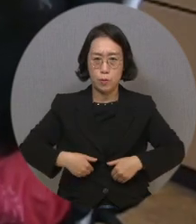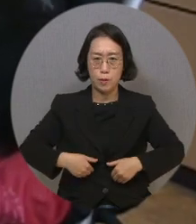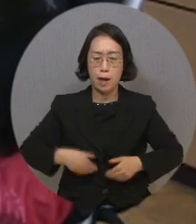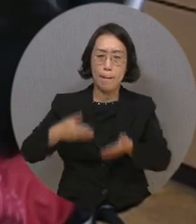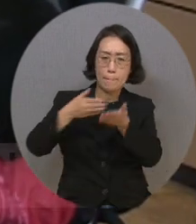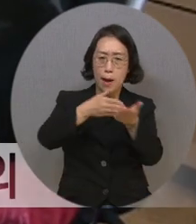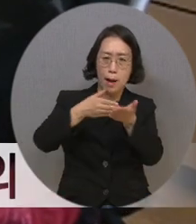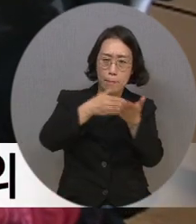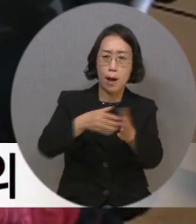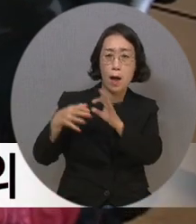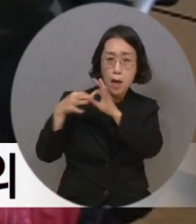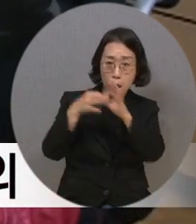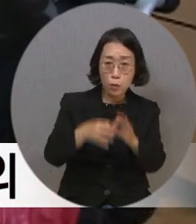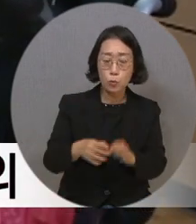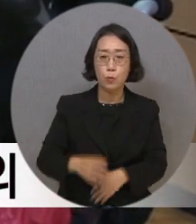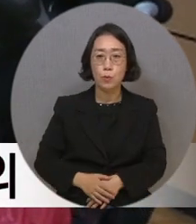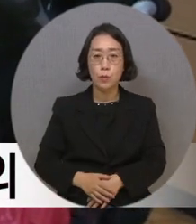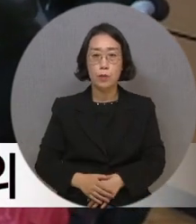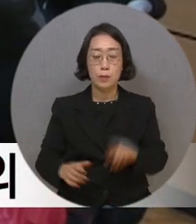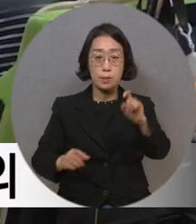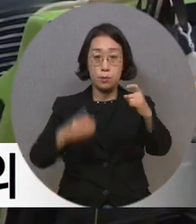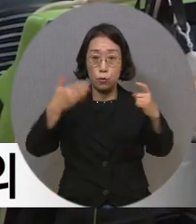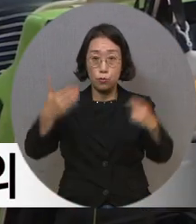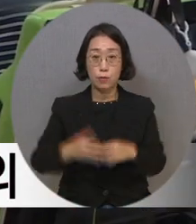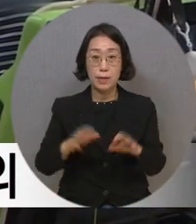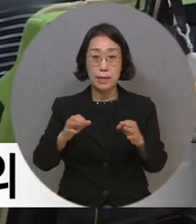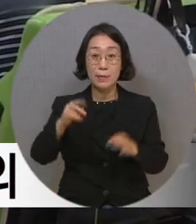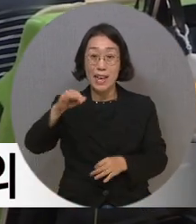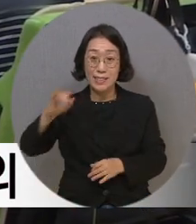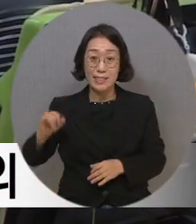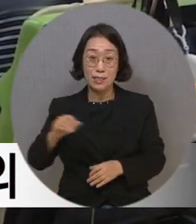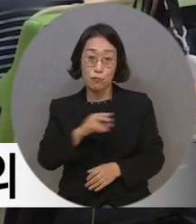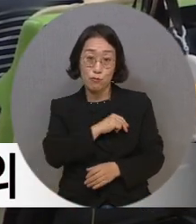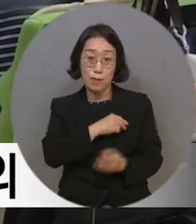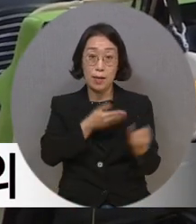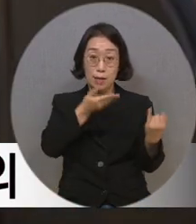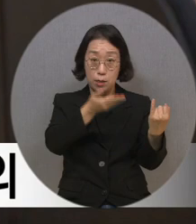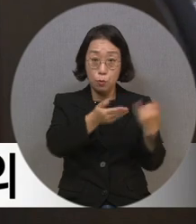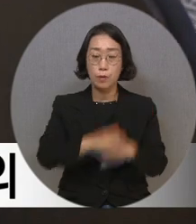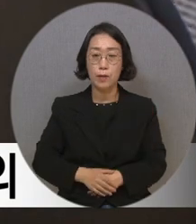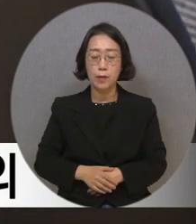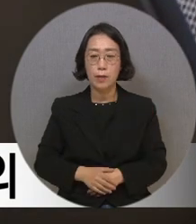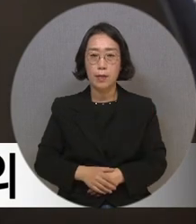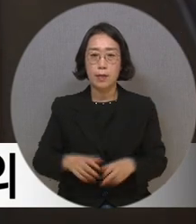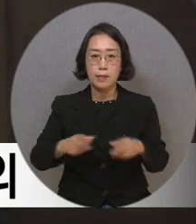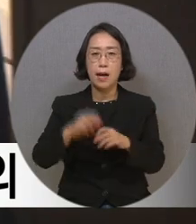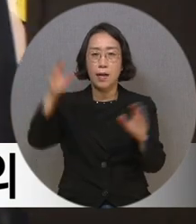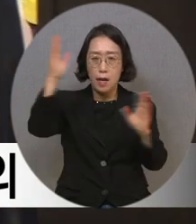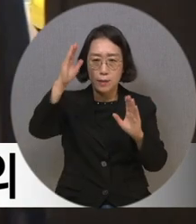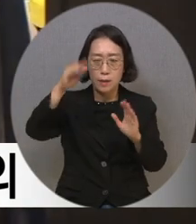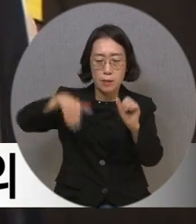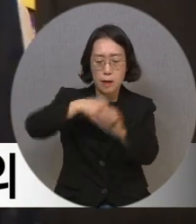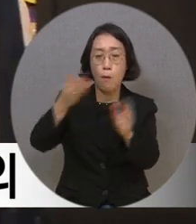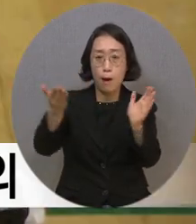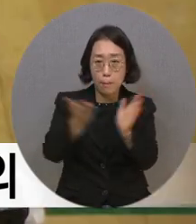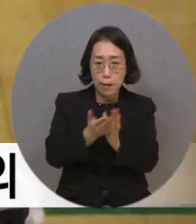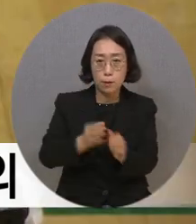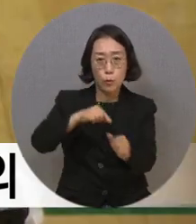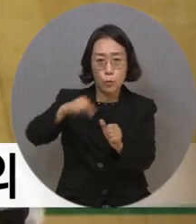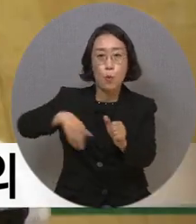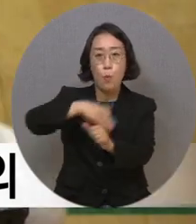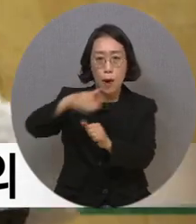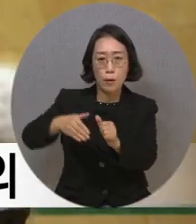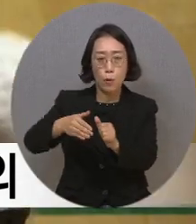꾸준히 제기됐고, 이에 지난 9일 국민의힘 김예지 국회의원이 장애 학생에게 적절한 교육 환경을 보장하는